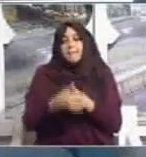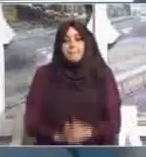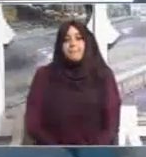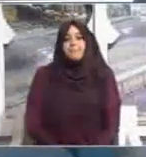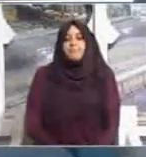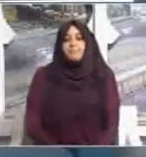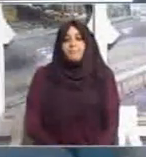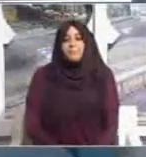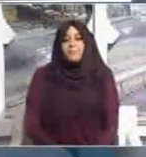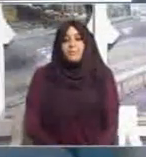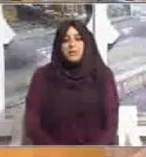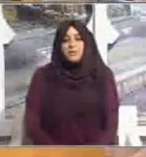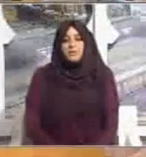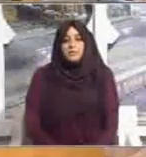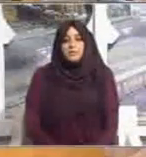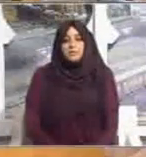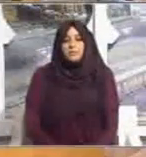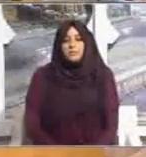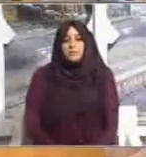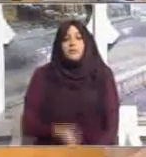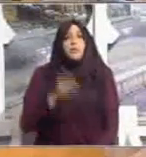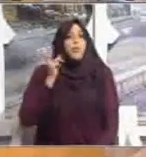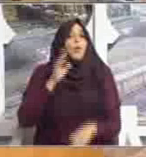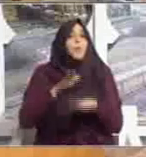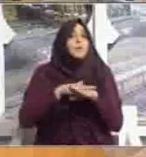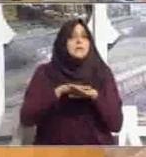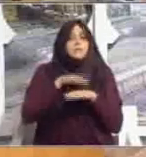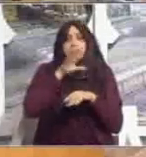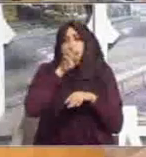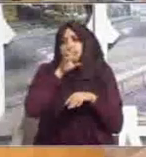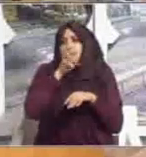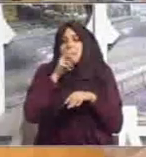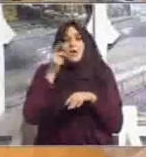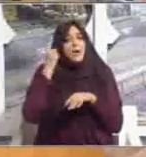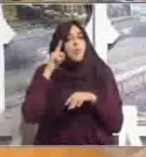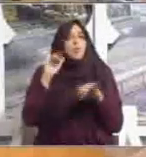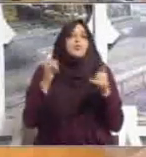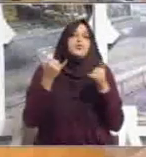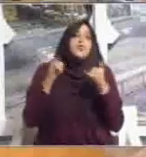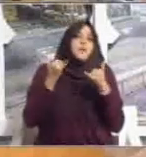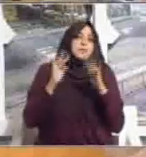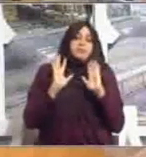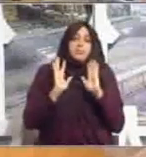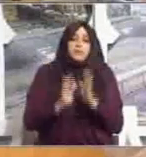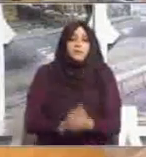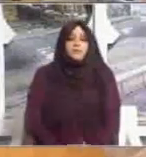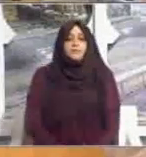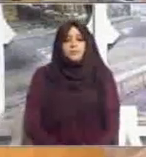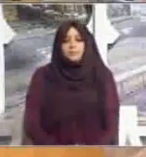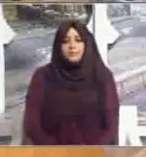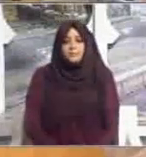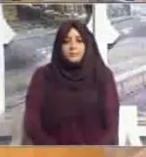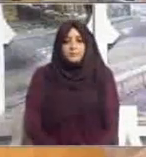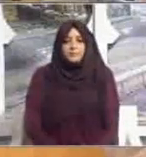حرام. سألت ركزت معها مليح وش والفايدة تاع الكلب، الهدف من الكلب هذا، قالت تلعب